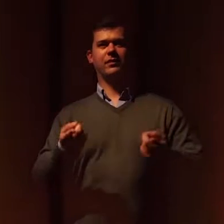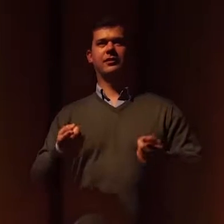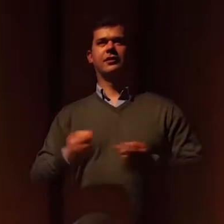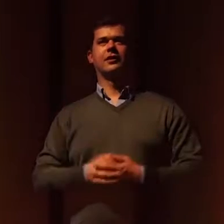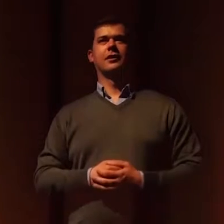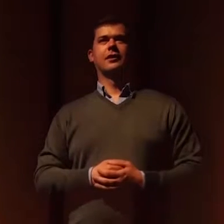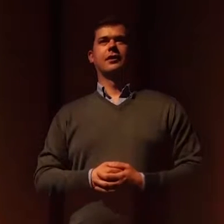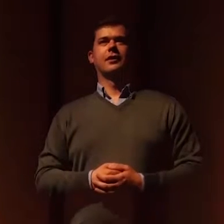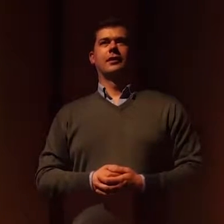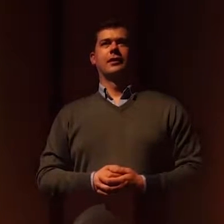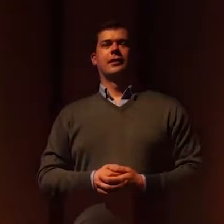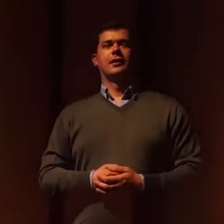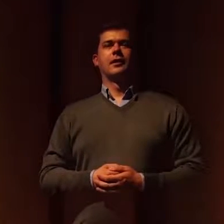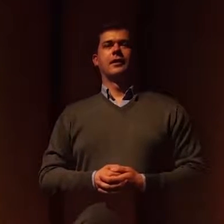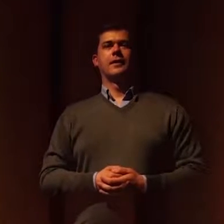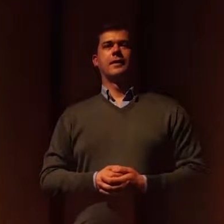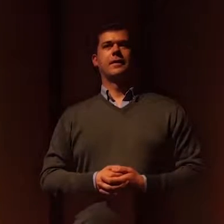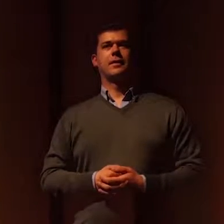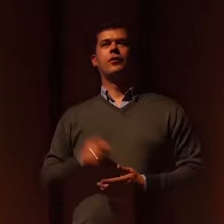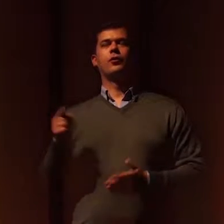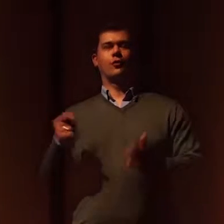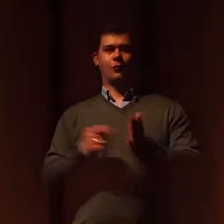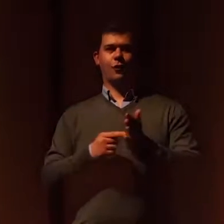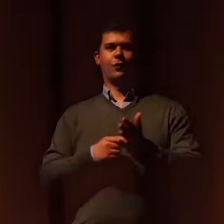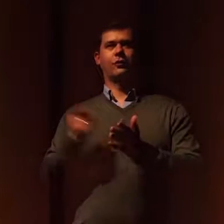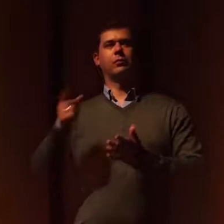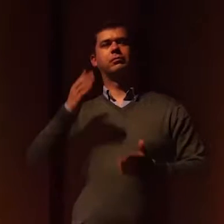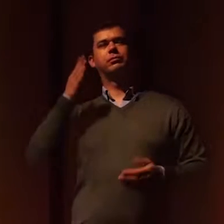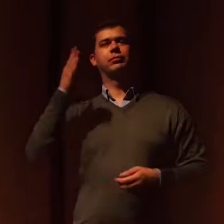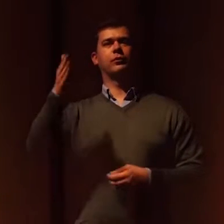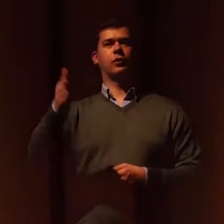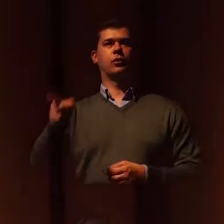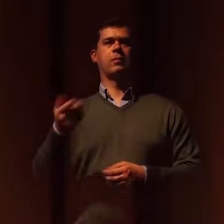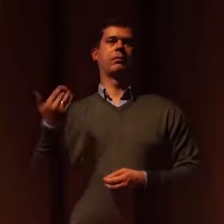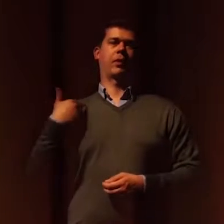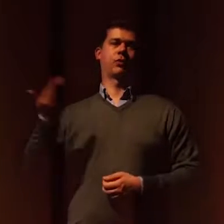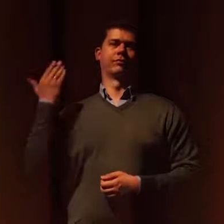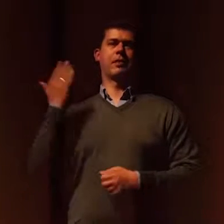państwa tych kilka słów wstępnych To jest właśnie ta perspektywa byłej